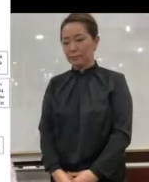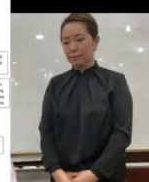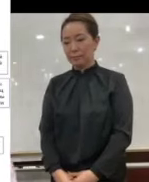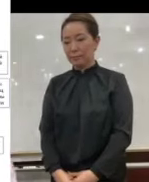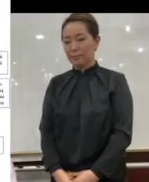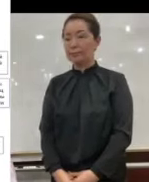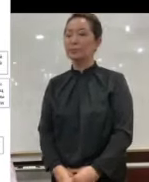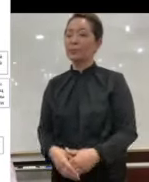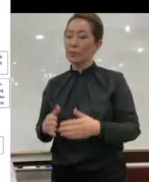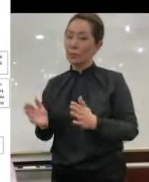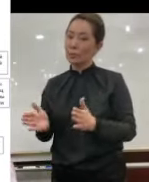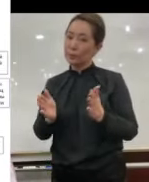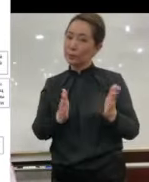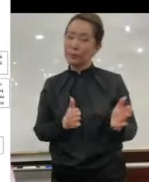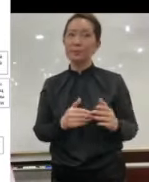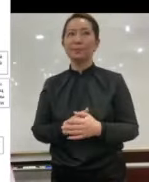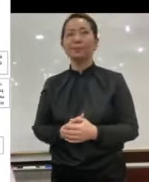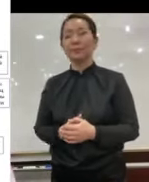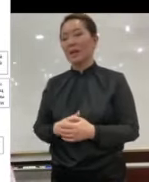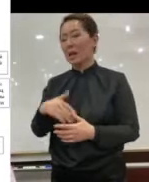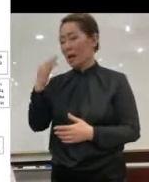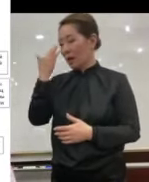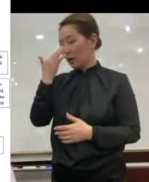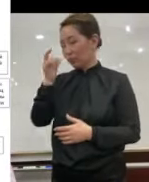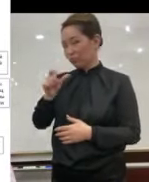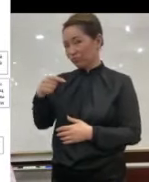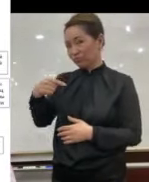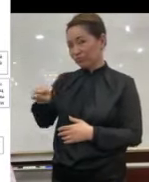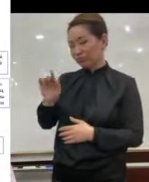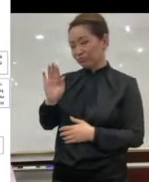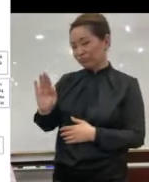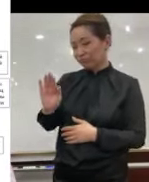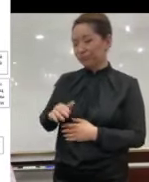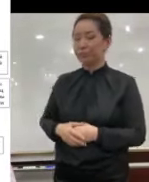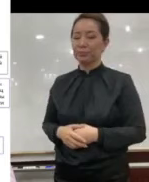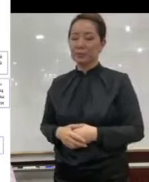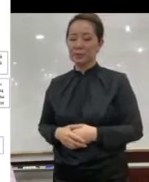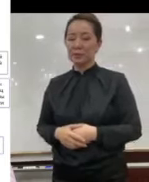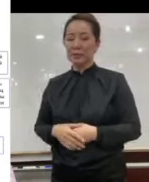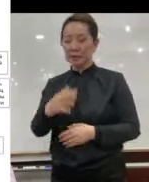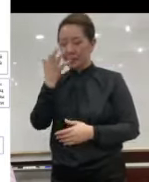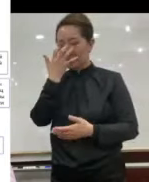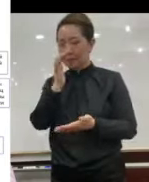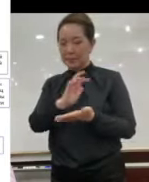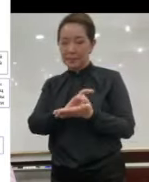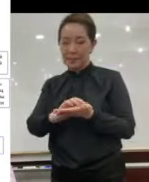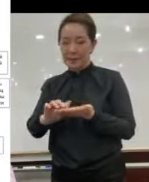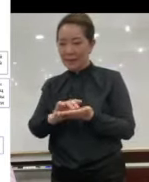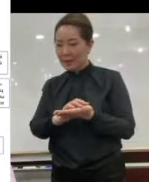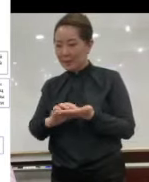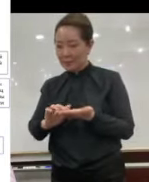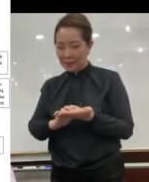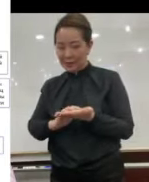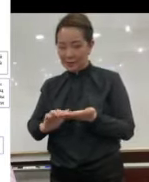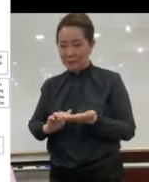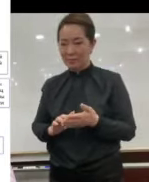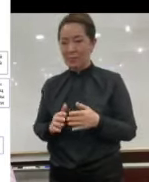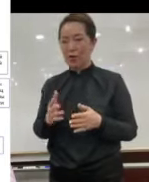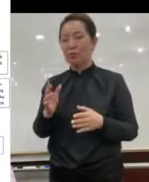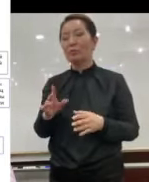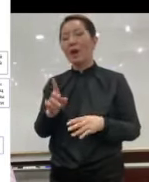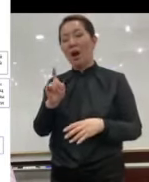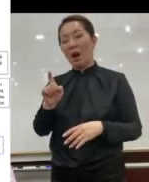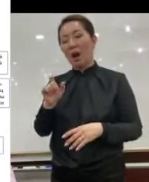За түүнээс гадна бол харааны бэрхшээлтэй хүмүүс жишээлбэл одоо брэйл хэвлэмлэлээр өгсөн